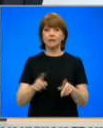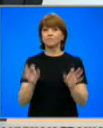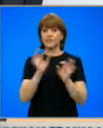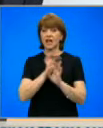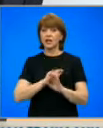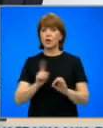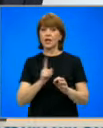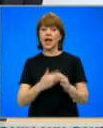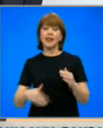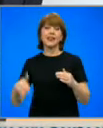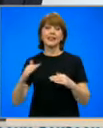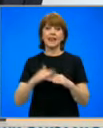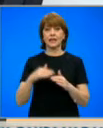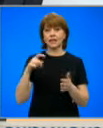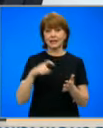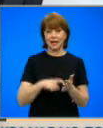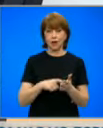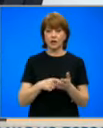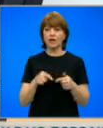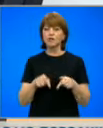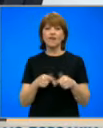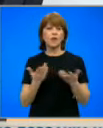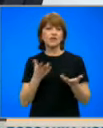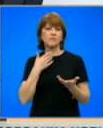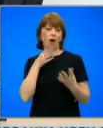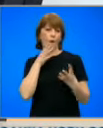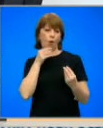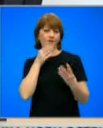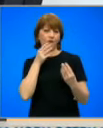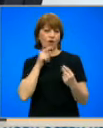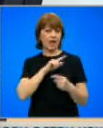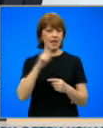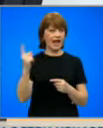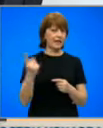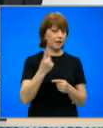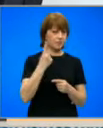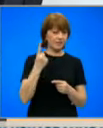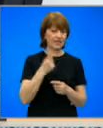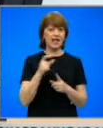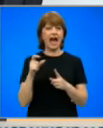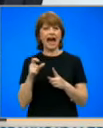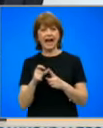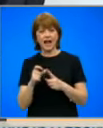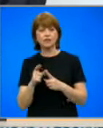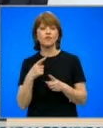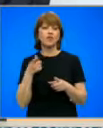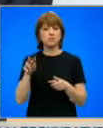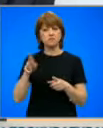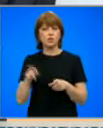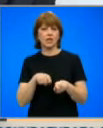закона. Това, което ние сме говорили не веднъж с министър Рашков и с част от